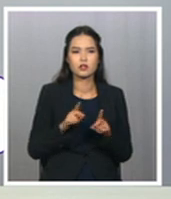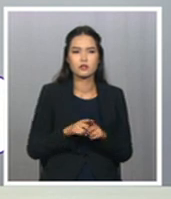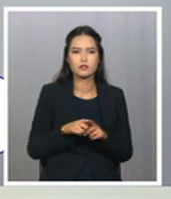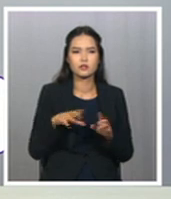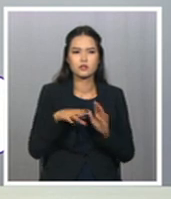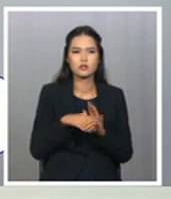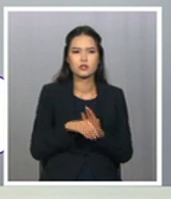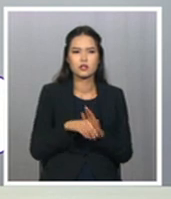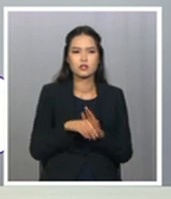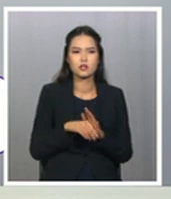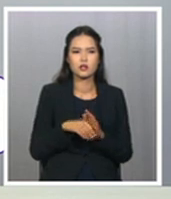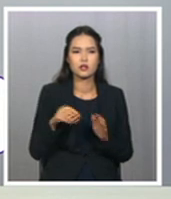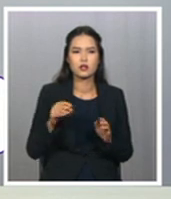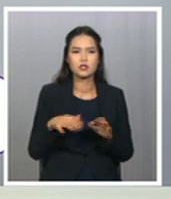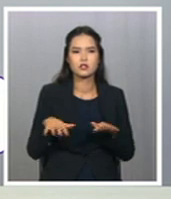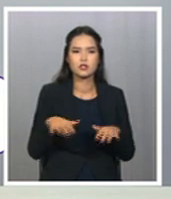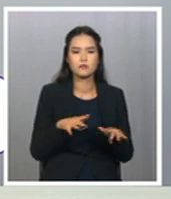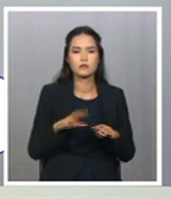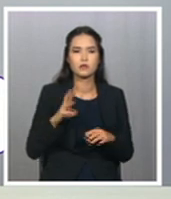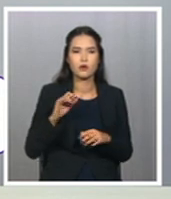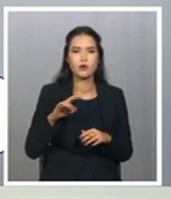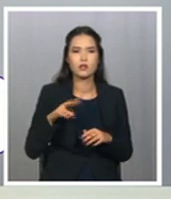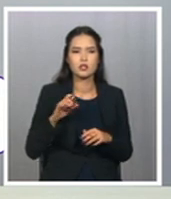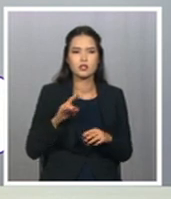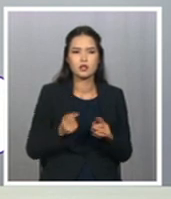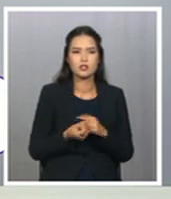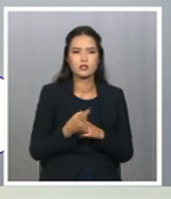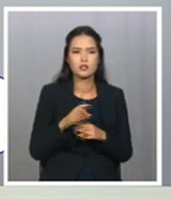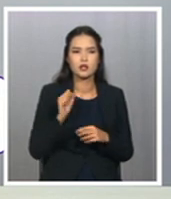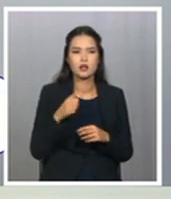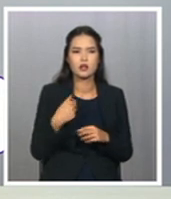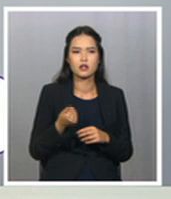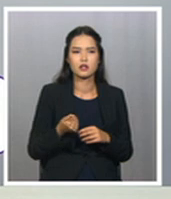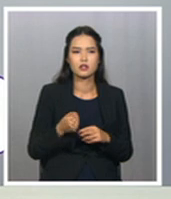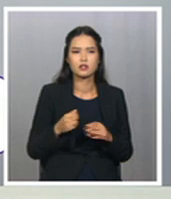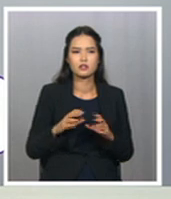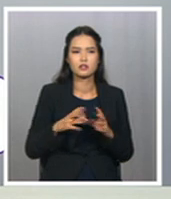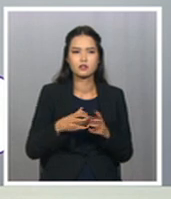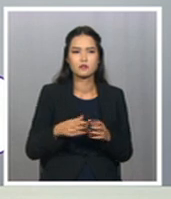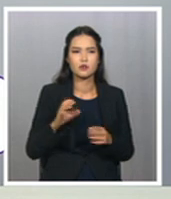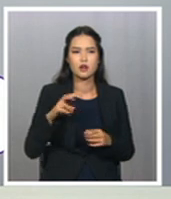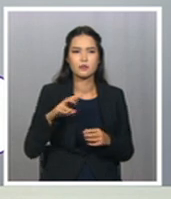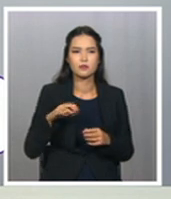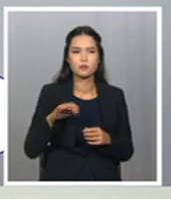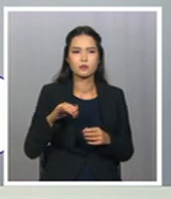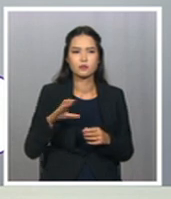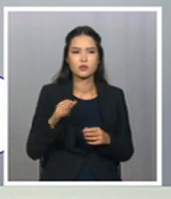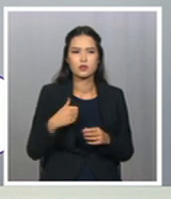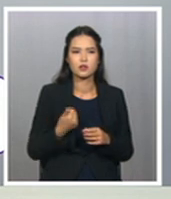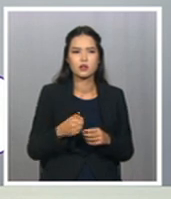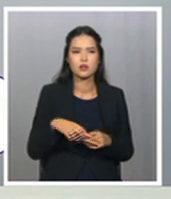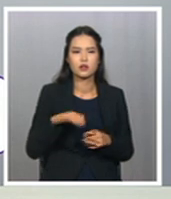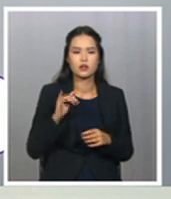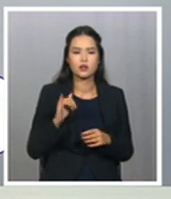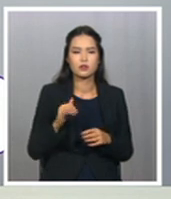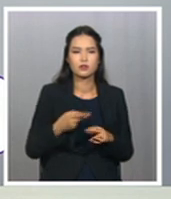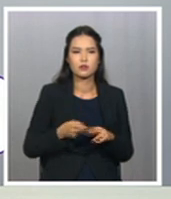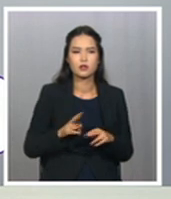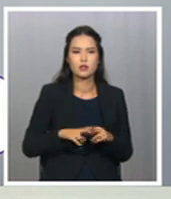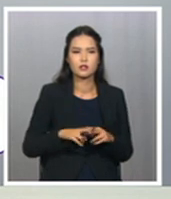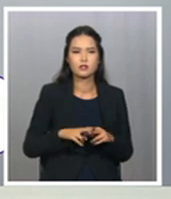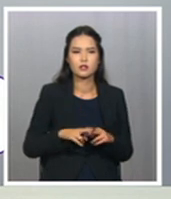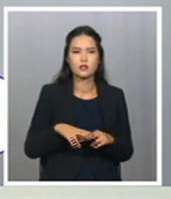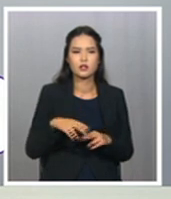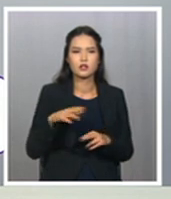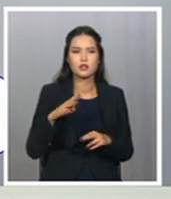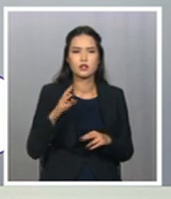бұл тербеліс координатасы болып табылады. А бізде тербеліс амплитудасы. Омега бізде циклдық жиілік. Т бізде